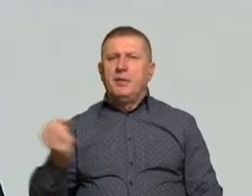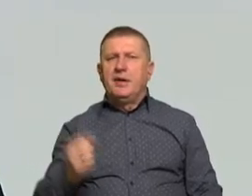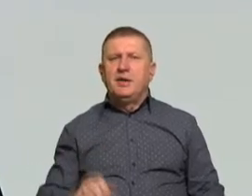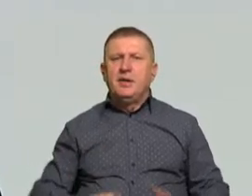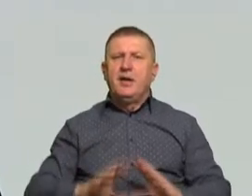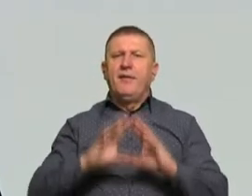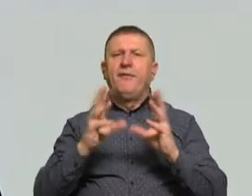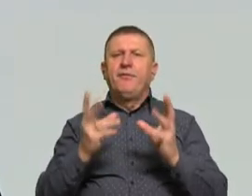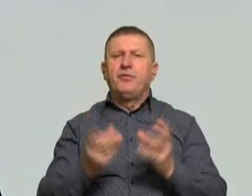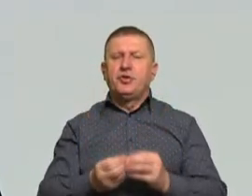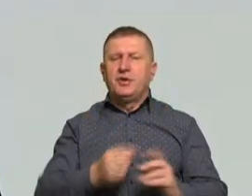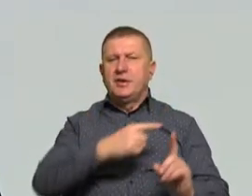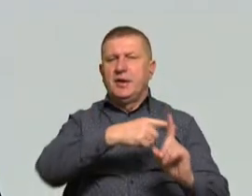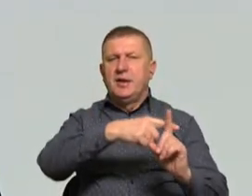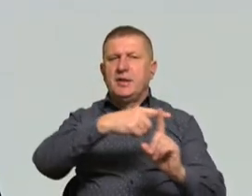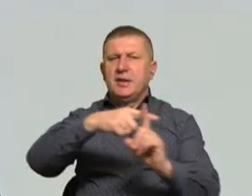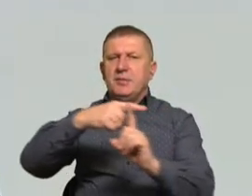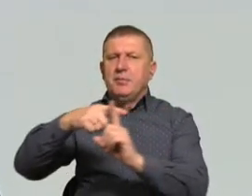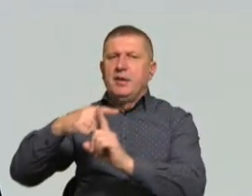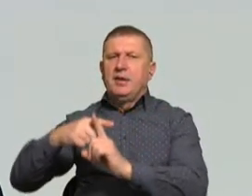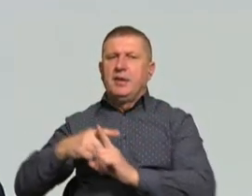wszystkich cmentarzy komunalnych.